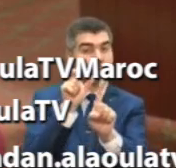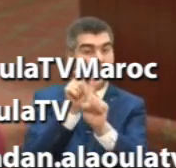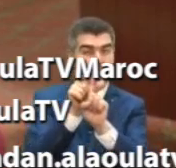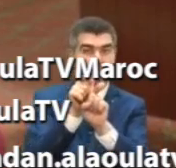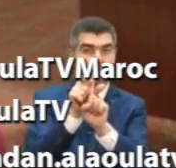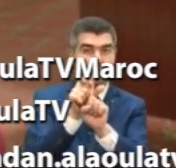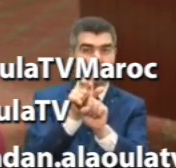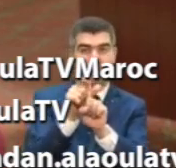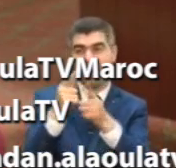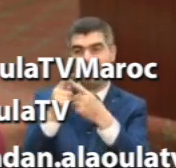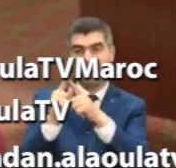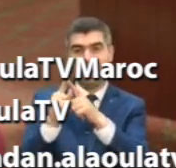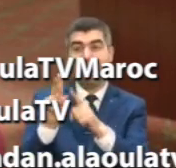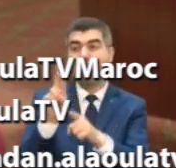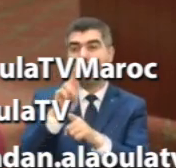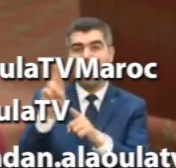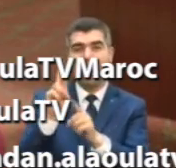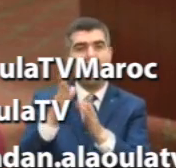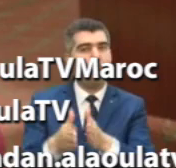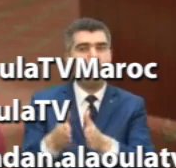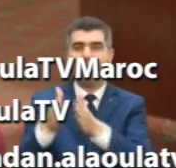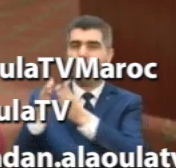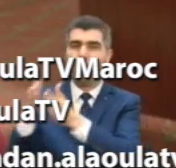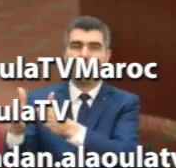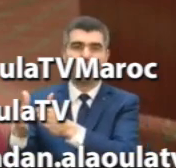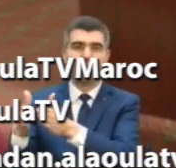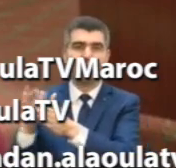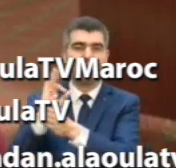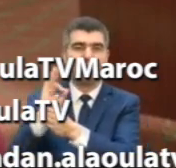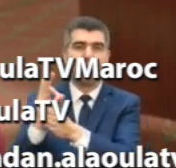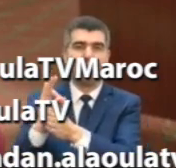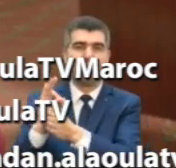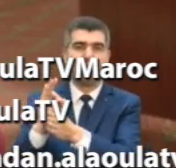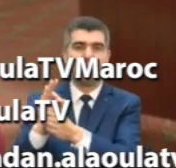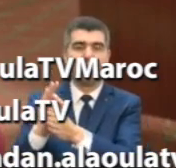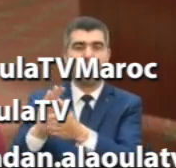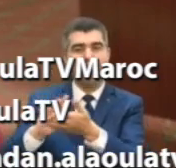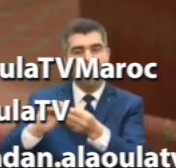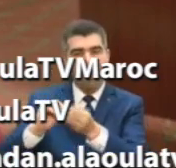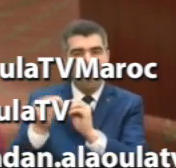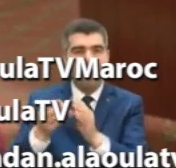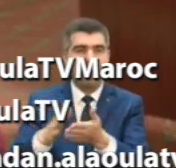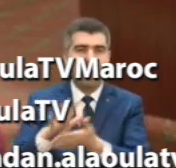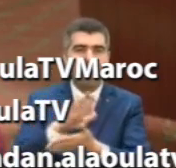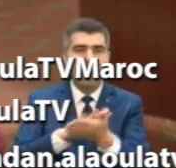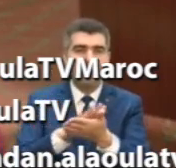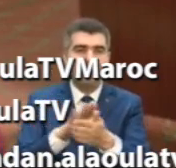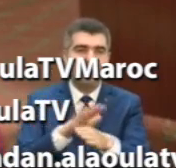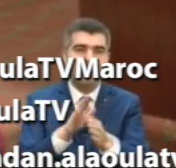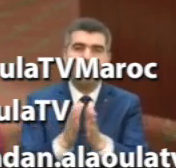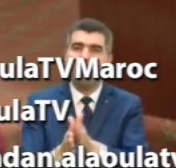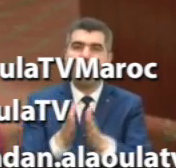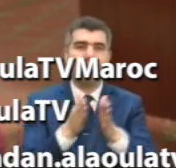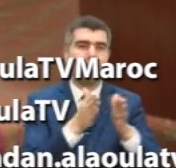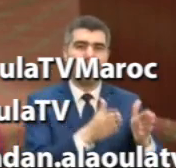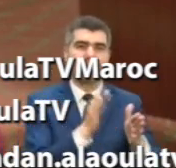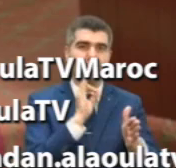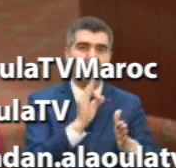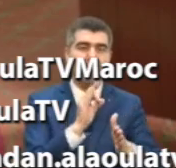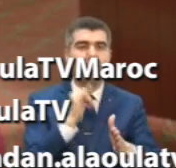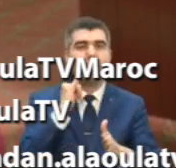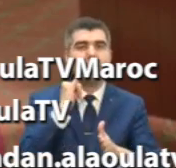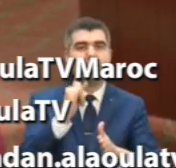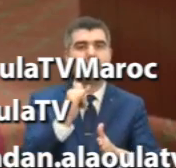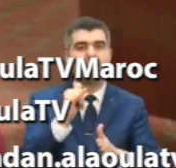وأن نترك المؤسسة الملكية بعيدة عن هذه الصراعات الصغيرة، وأن نحافظ للمؤسسة الملكية على ما كان لها